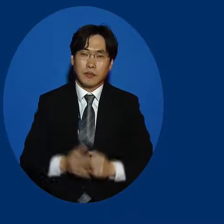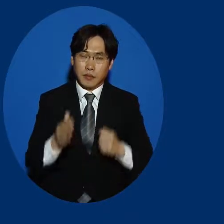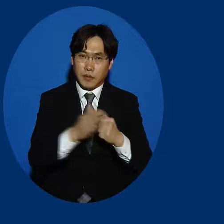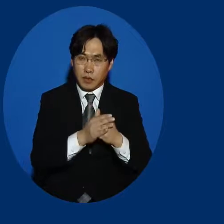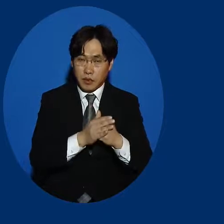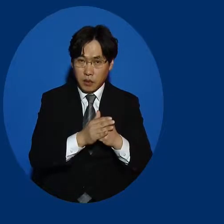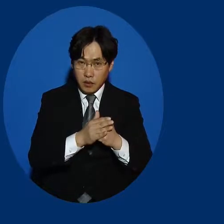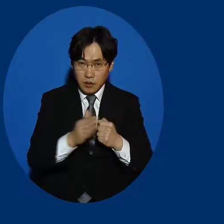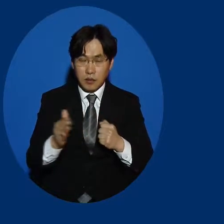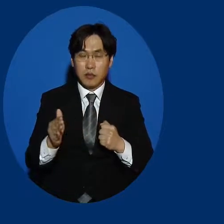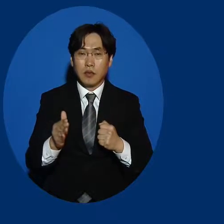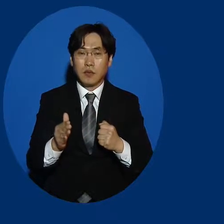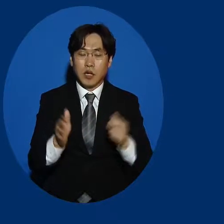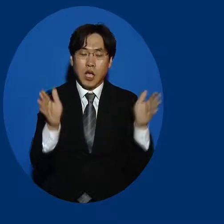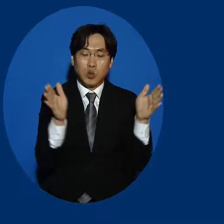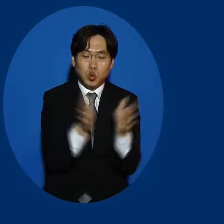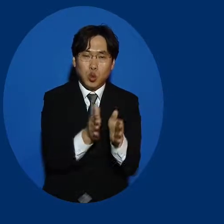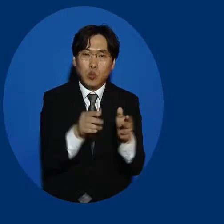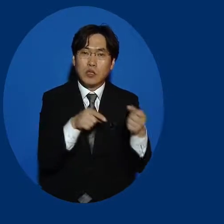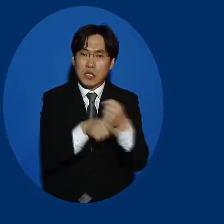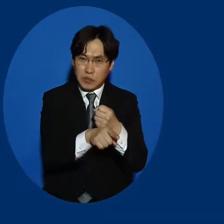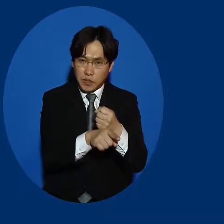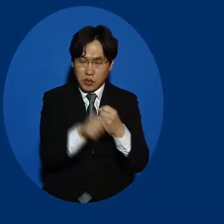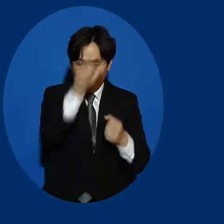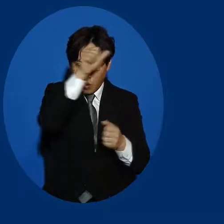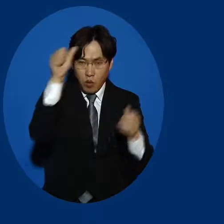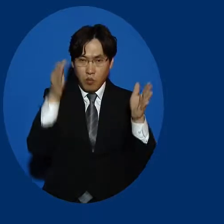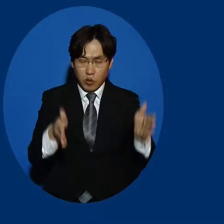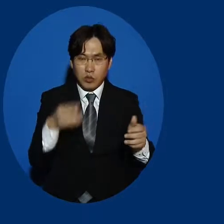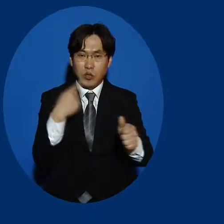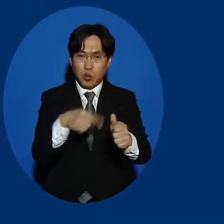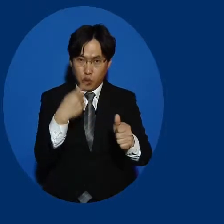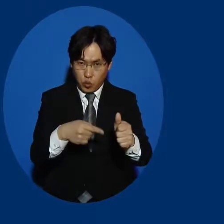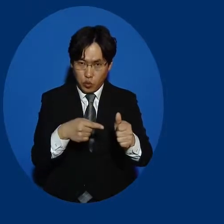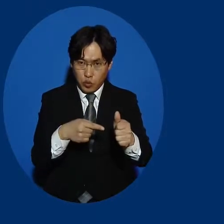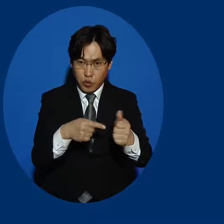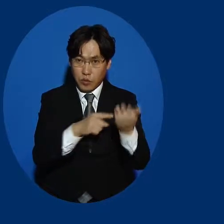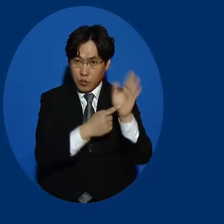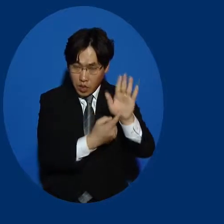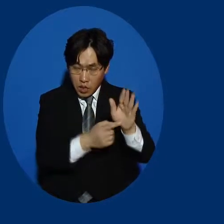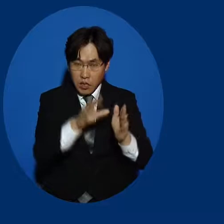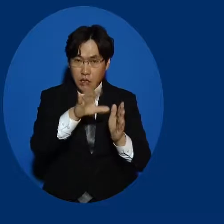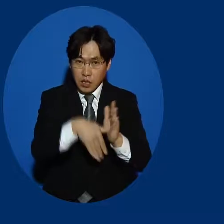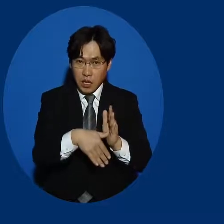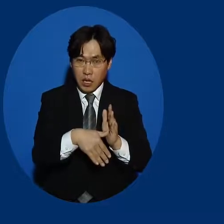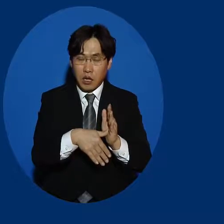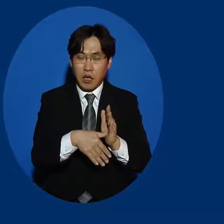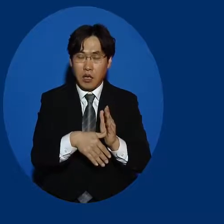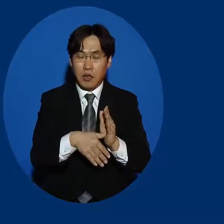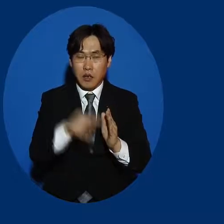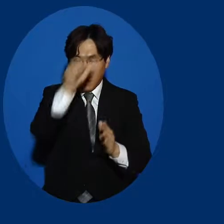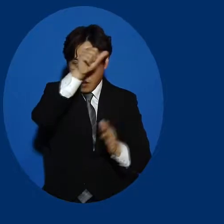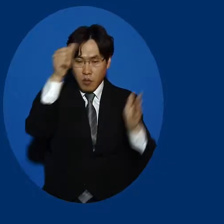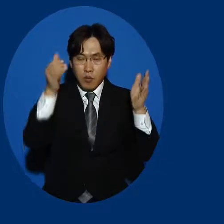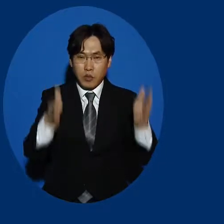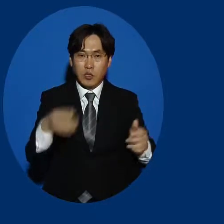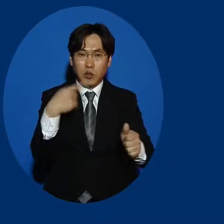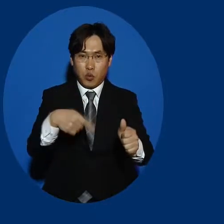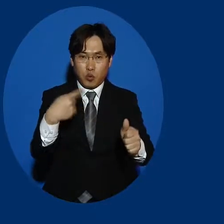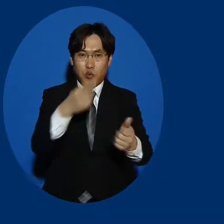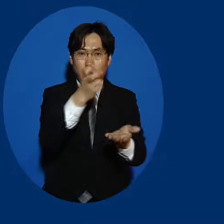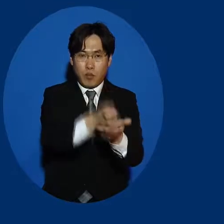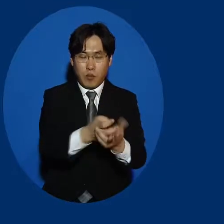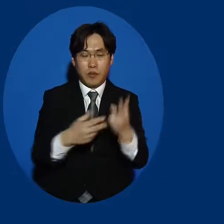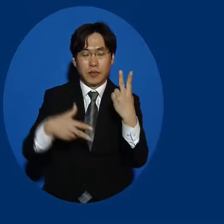그래서 좁은 의미로 평생교육을 정의할 때는 우리나라의 평생교육법 제2조의